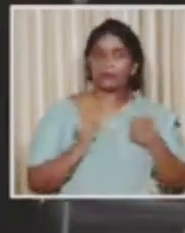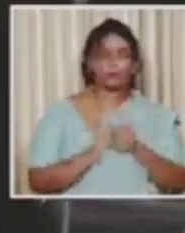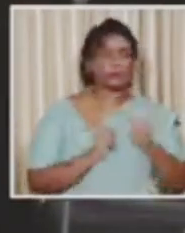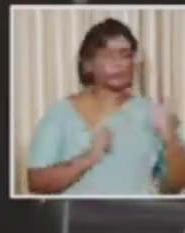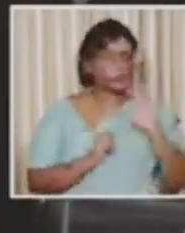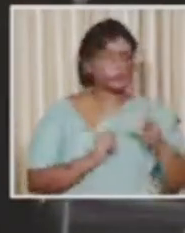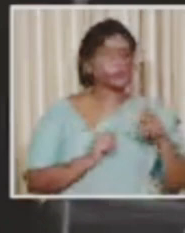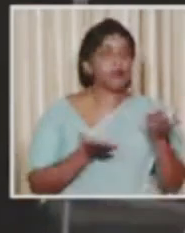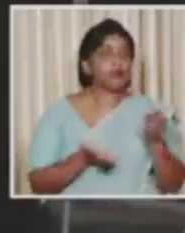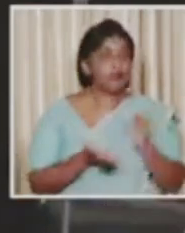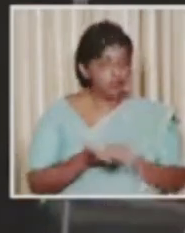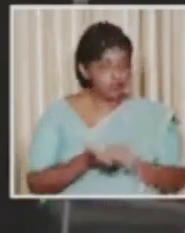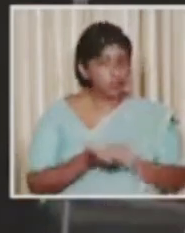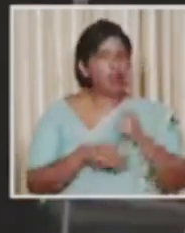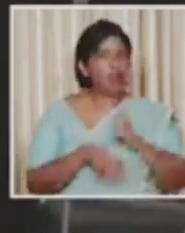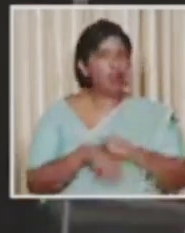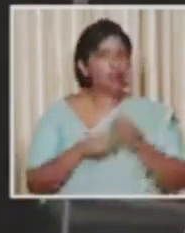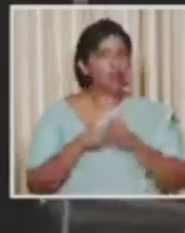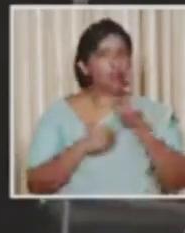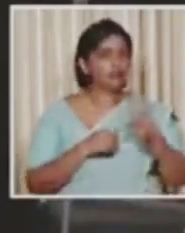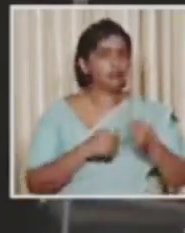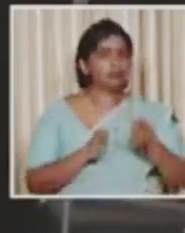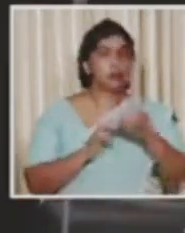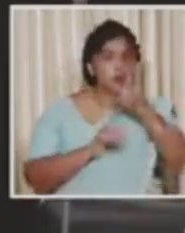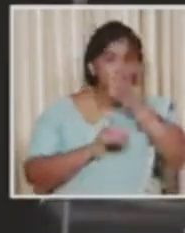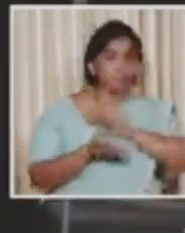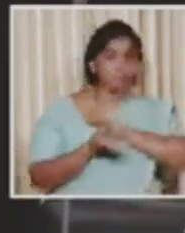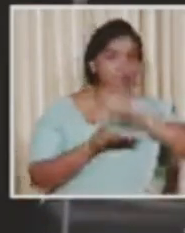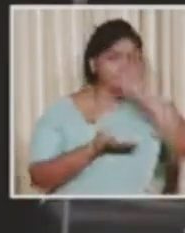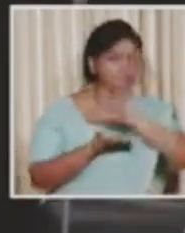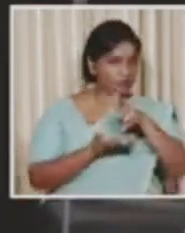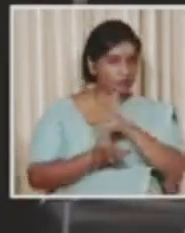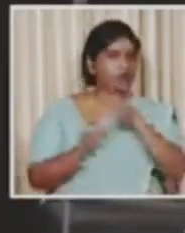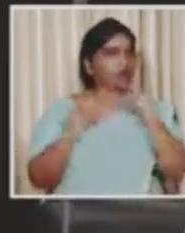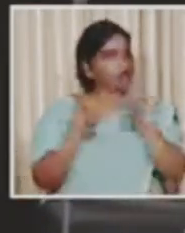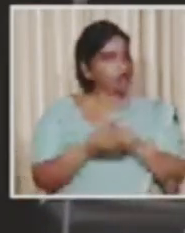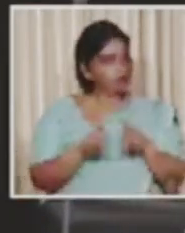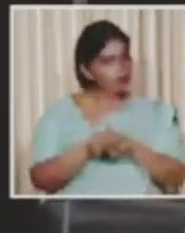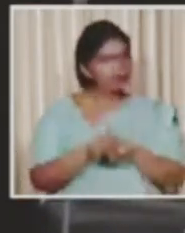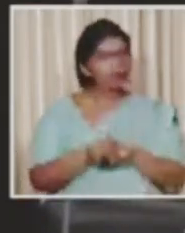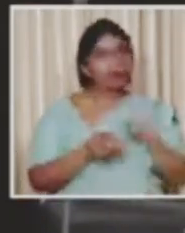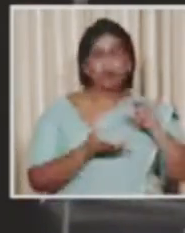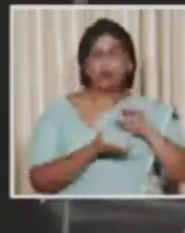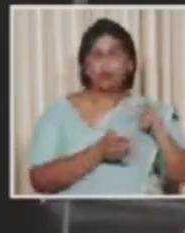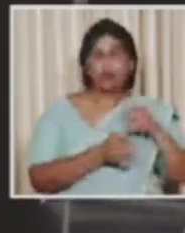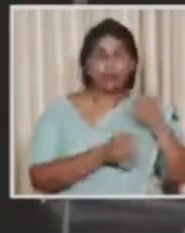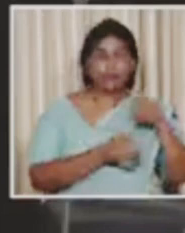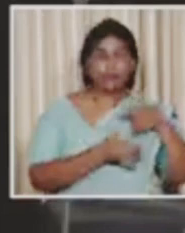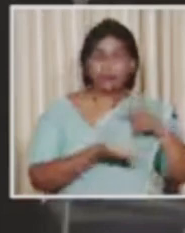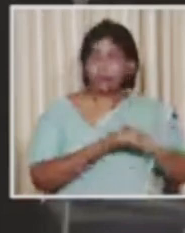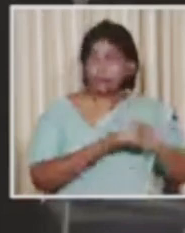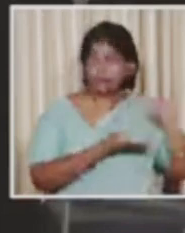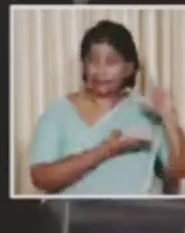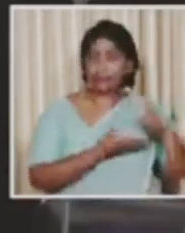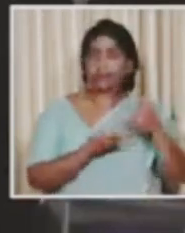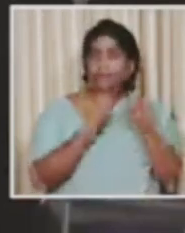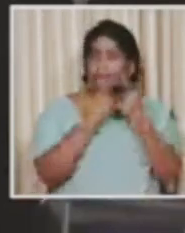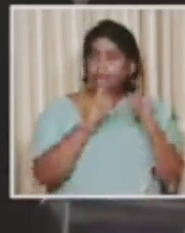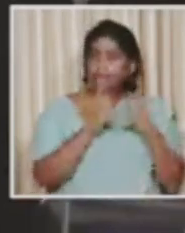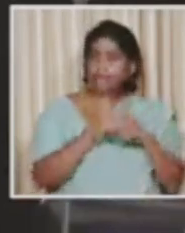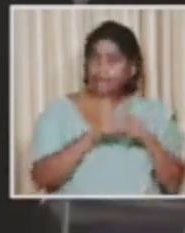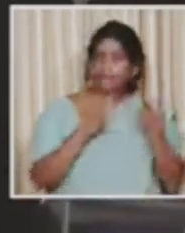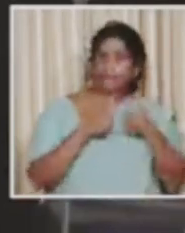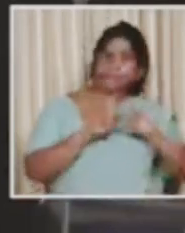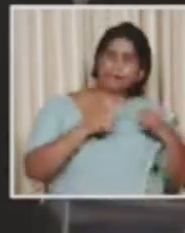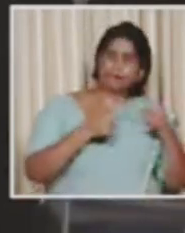ඒ වගේ අයට නැවත අවස්ථාව හද මේ නීති විරෝධීව ගියපු අය. ඒ වගේම තමයි ගුවන්තොටුපළ හරහා නොයෙක් නොයෙක්